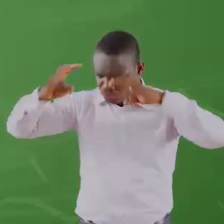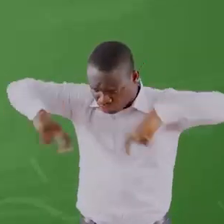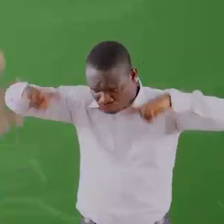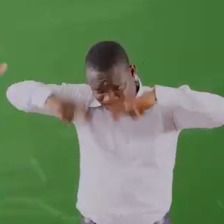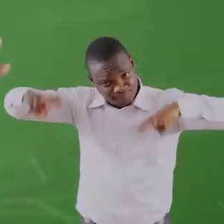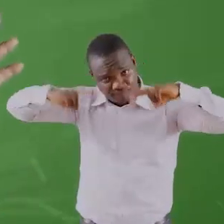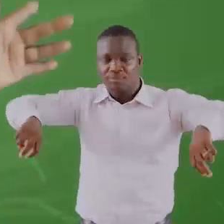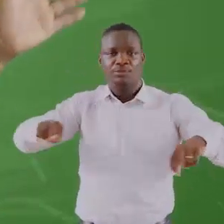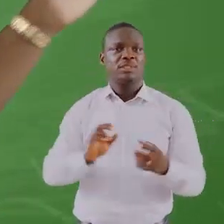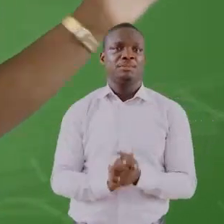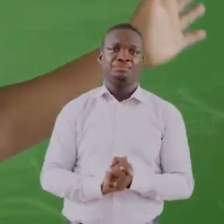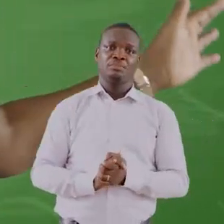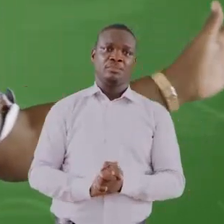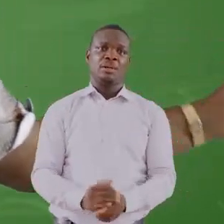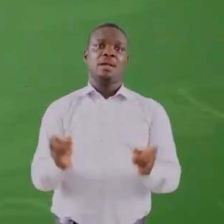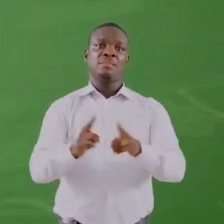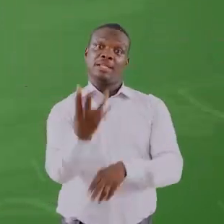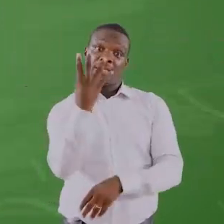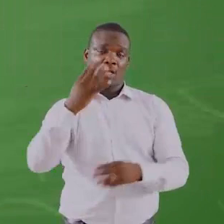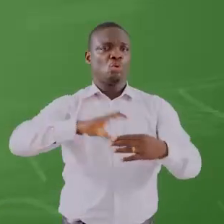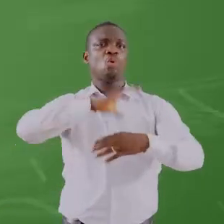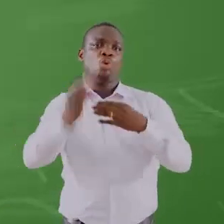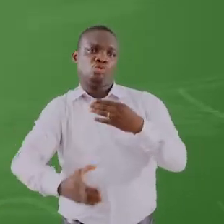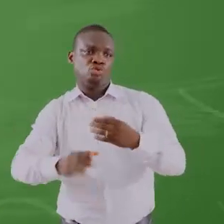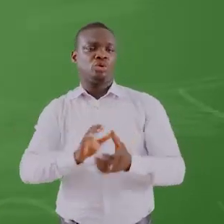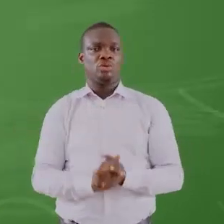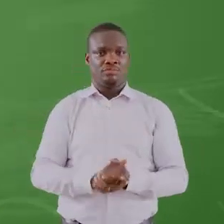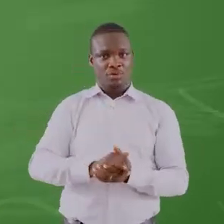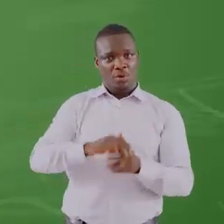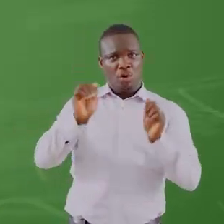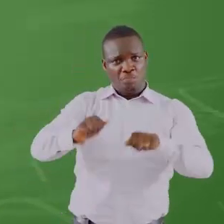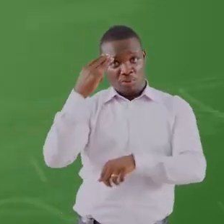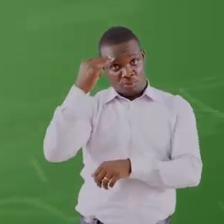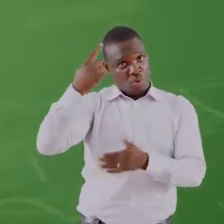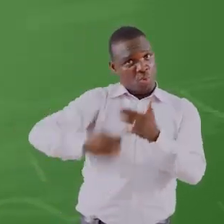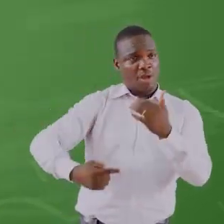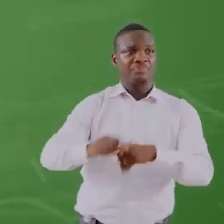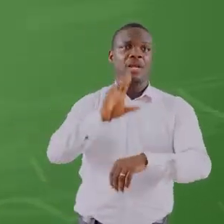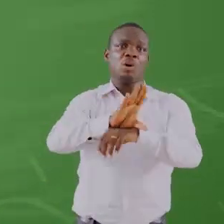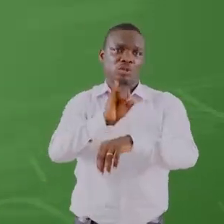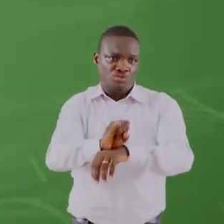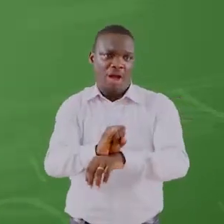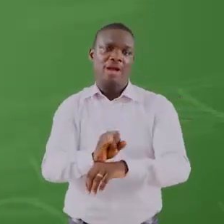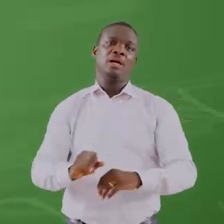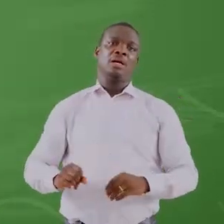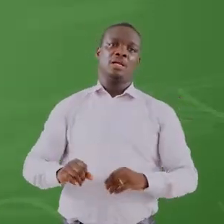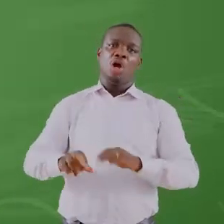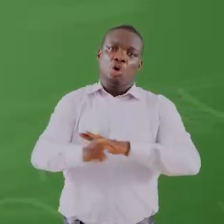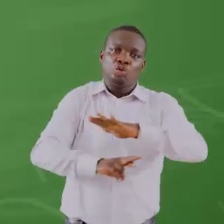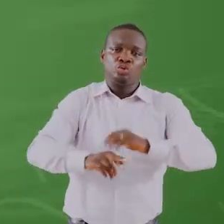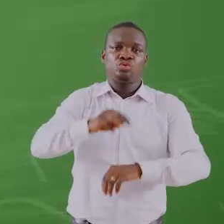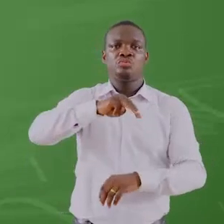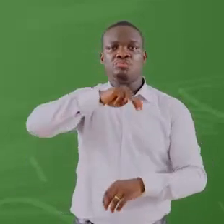exploitation. Petit 4, conclusion. On retient que en Côte d'Ivoire, les ressources minières sont très